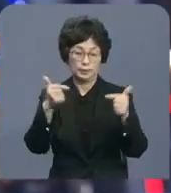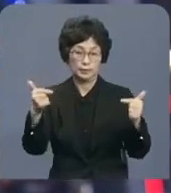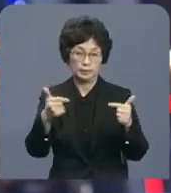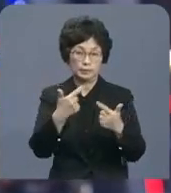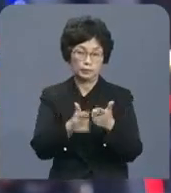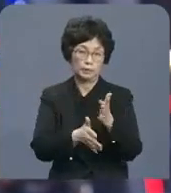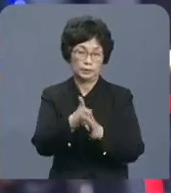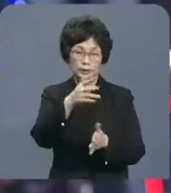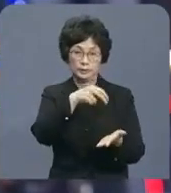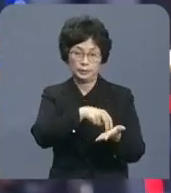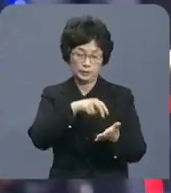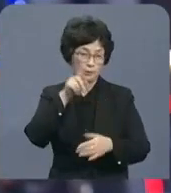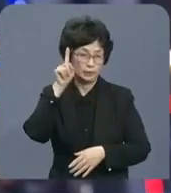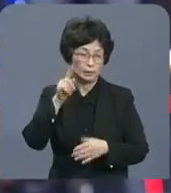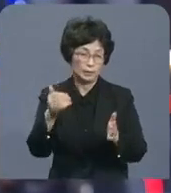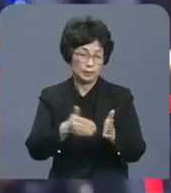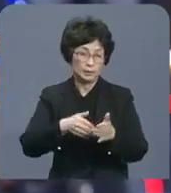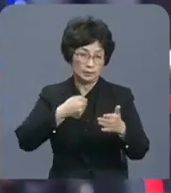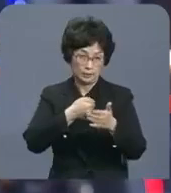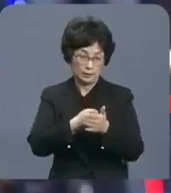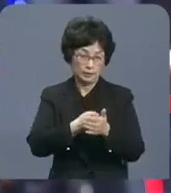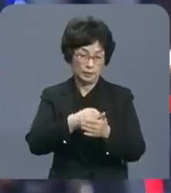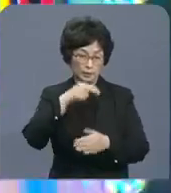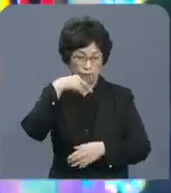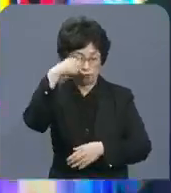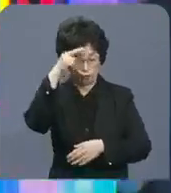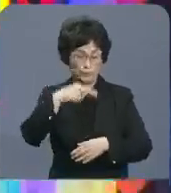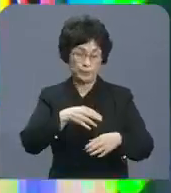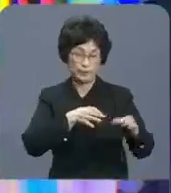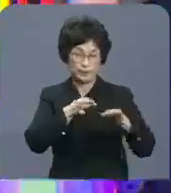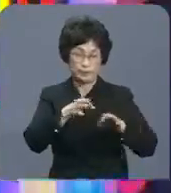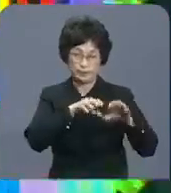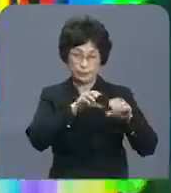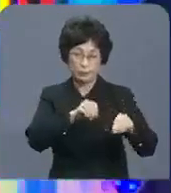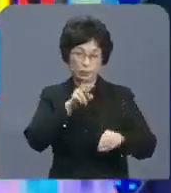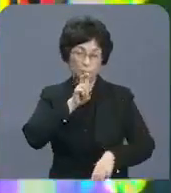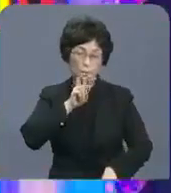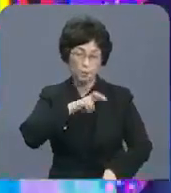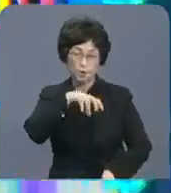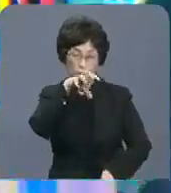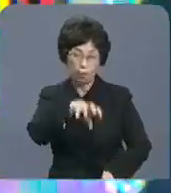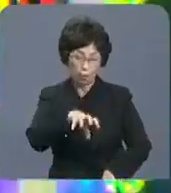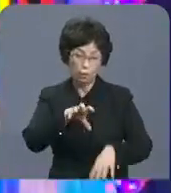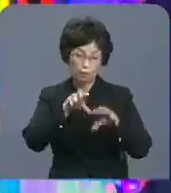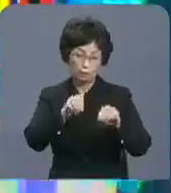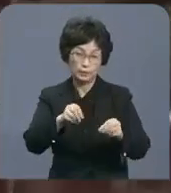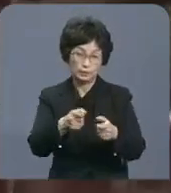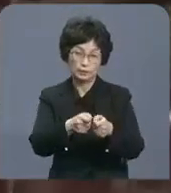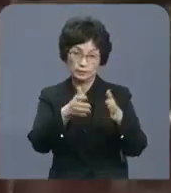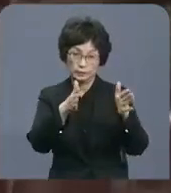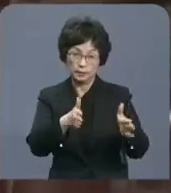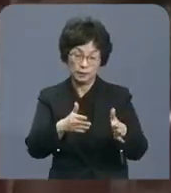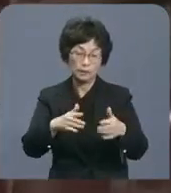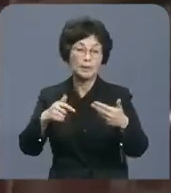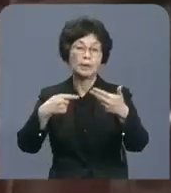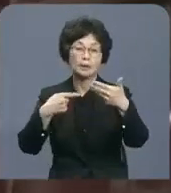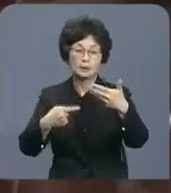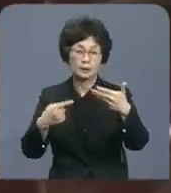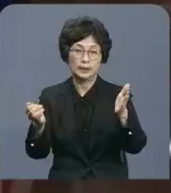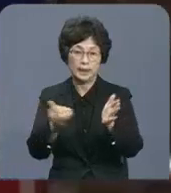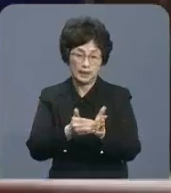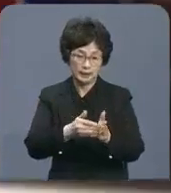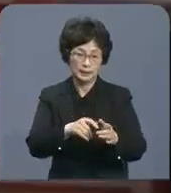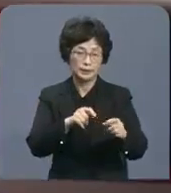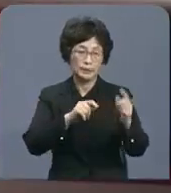부산시는 애초 내일까지 로 정했던 융 시설과 노래연습장 등 의 집합 금지 기간을 다음달 2일까지